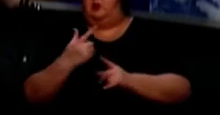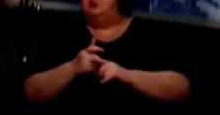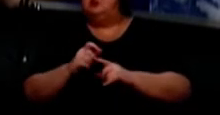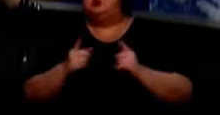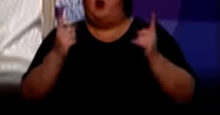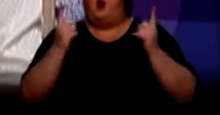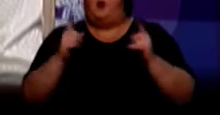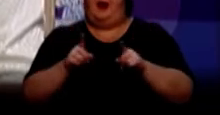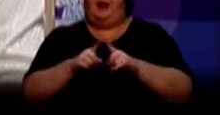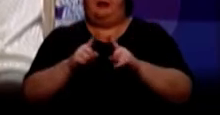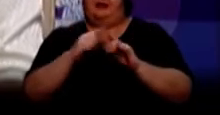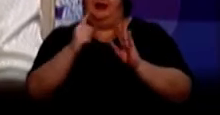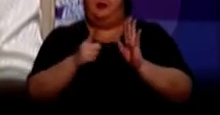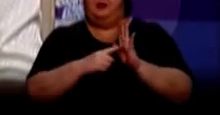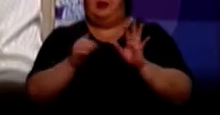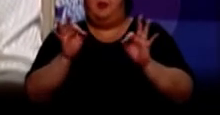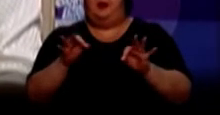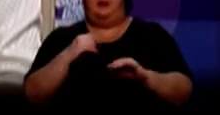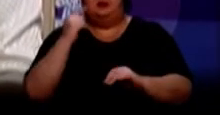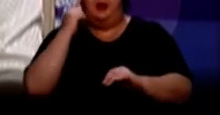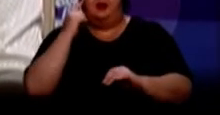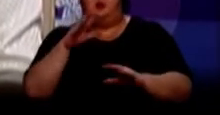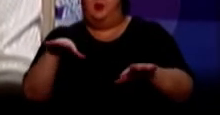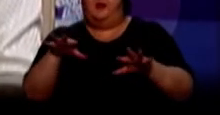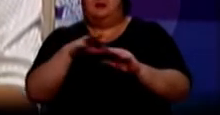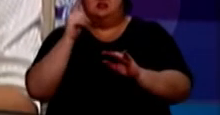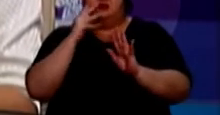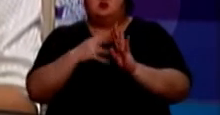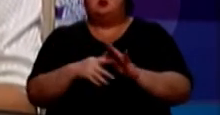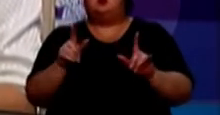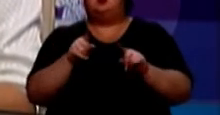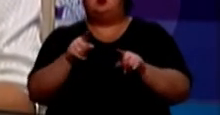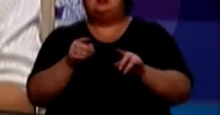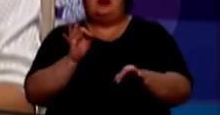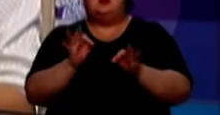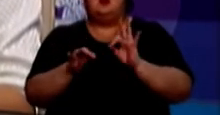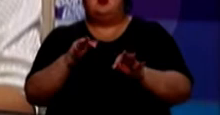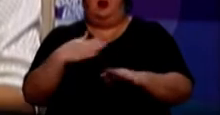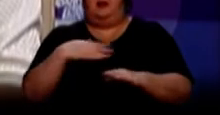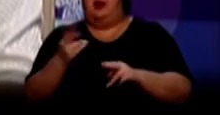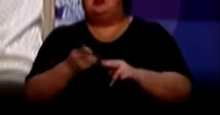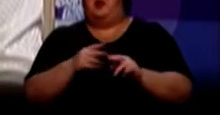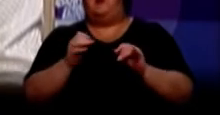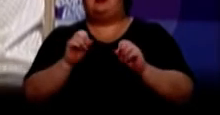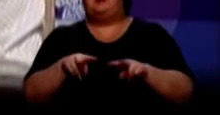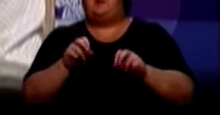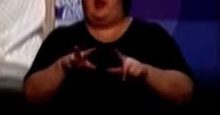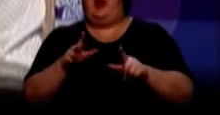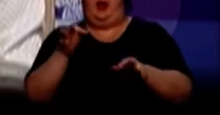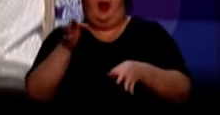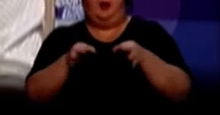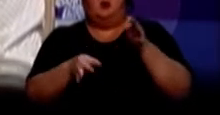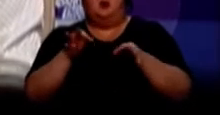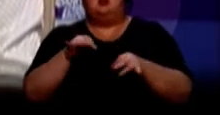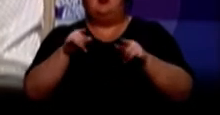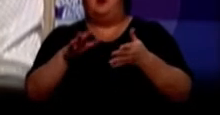таке питання. Насправді, я думаю, що всі розуміють, що це, звичайно, наша безпека екологічна, те, в якому стані